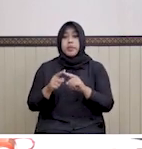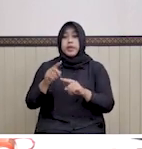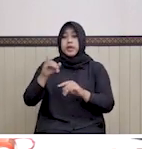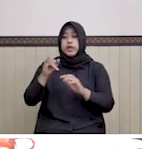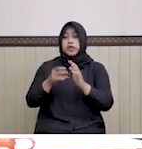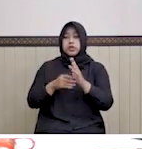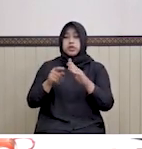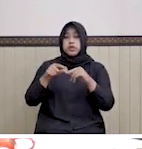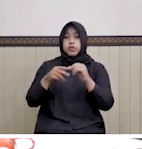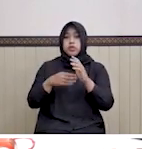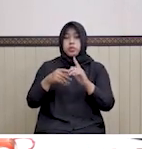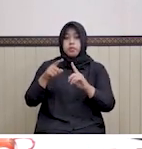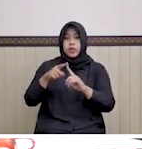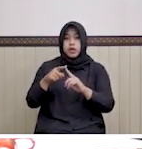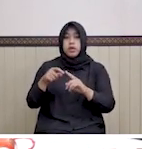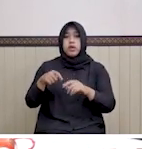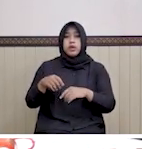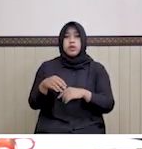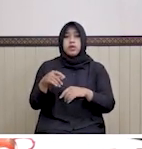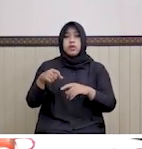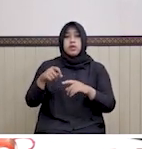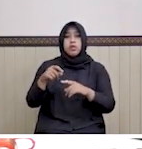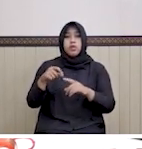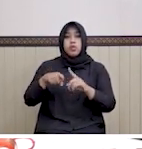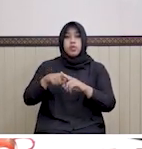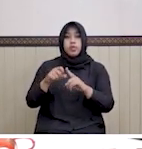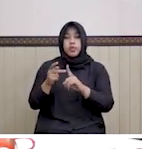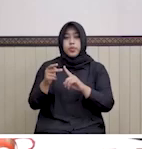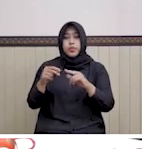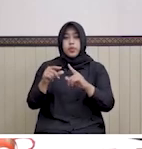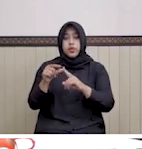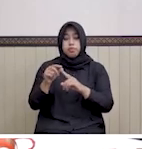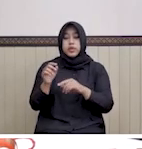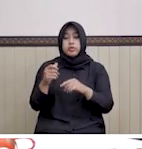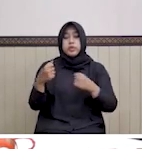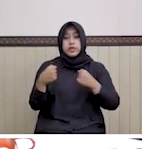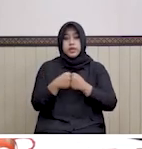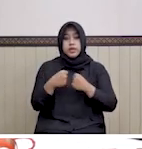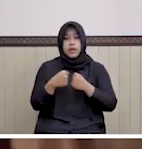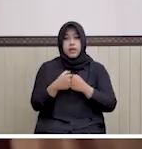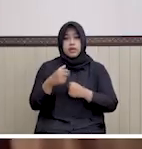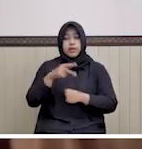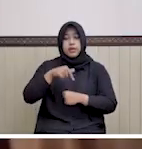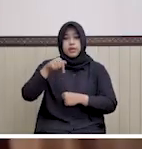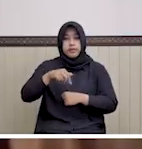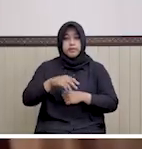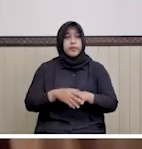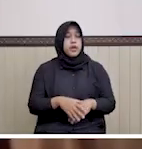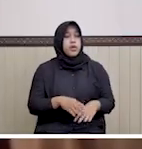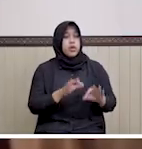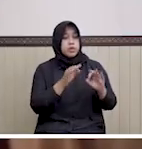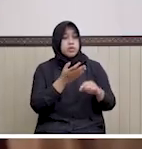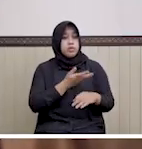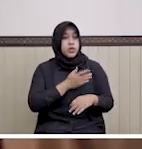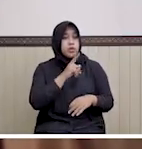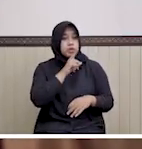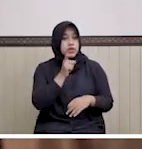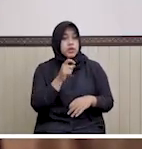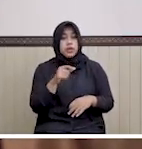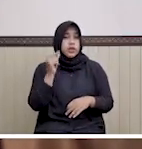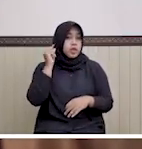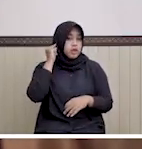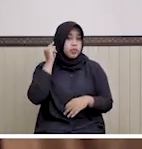tetep KUHAP that kuharap hanya itu-itu tantangan kami selama ini Oke semuanya kebaya